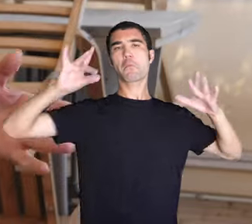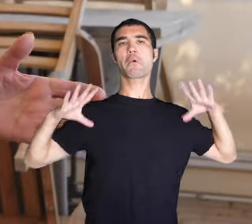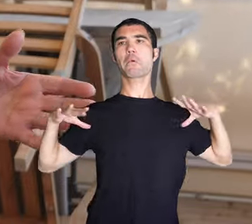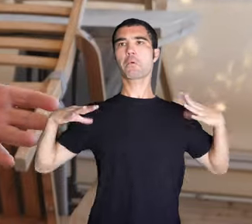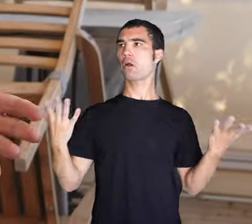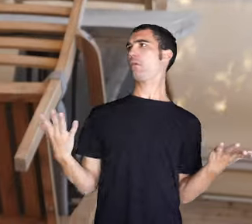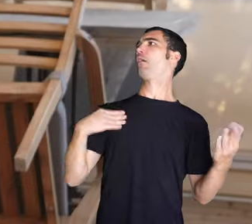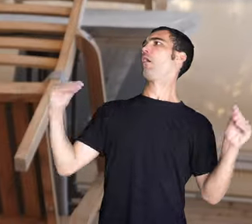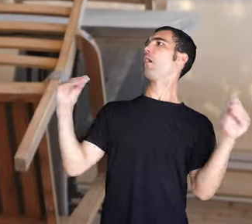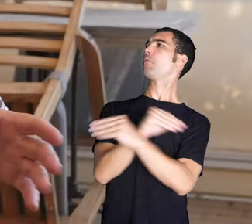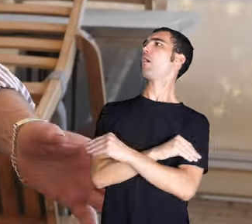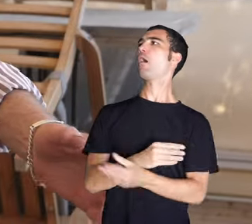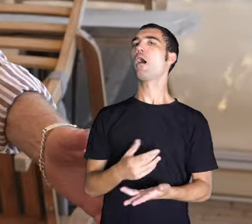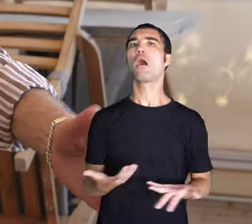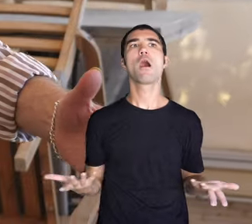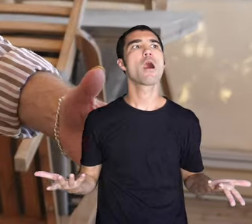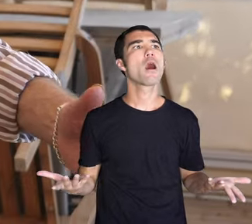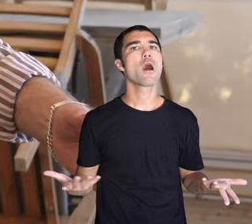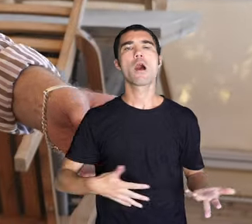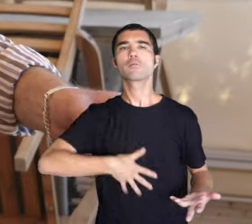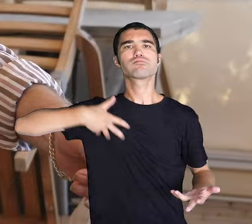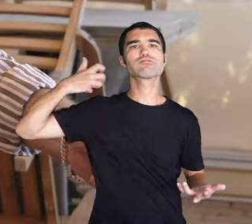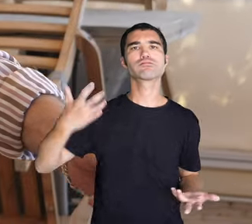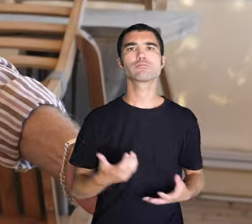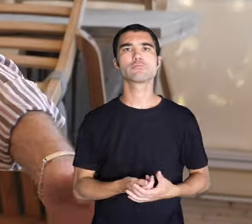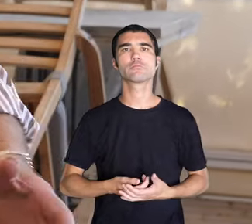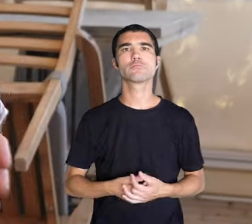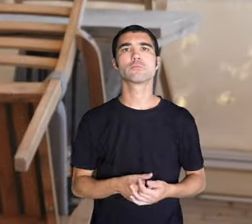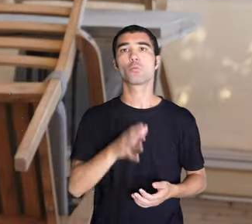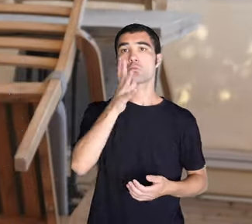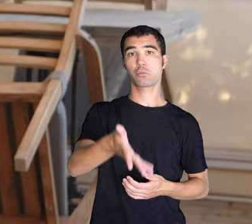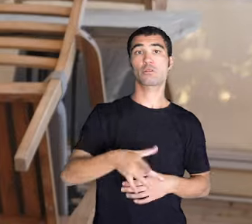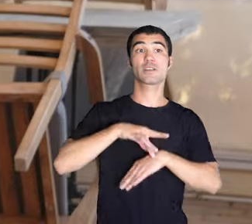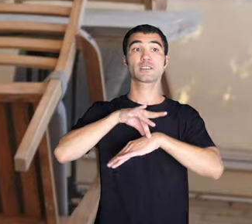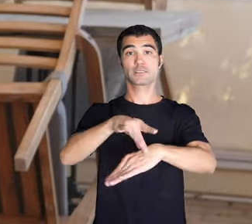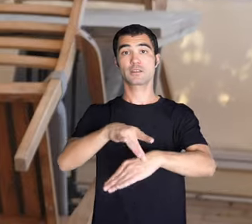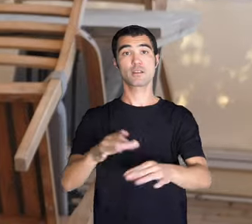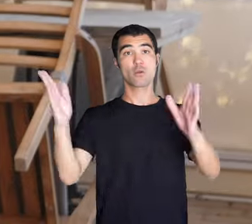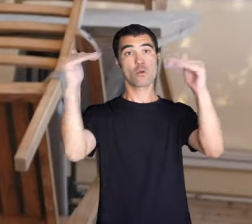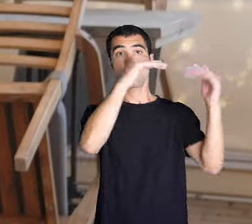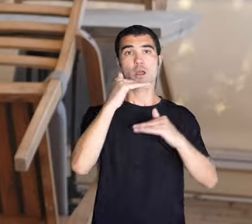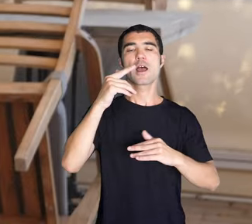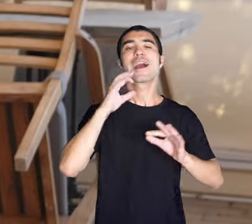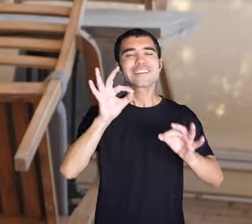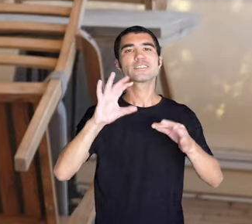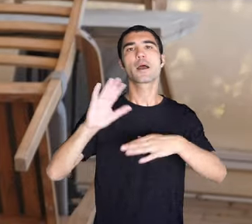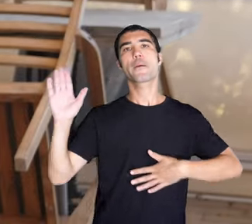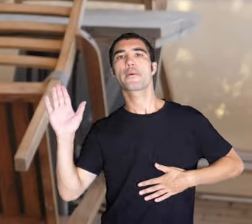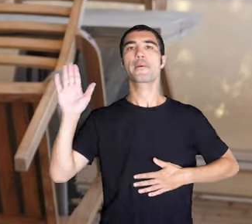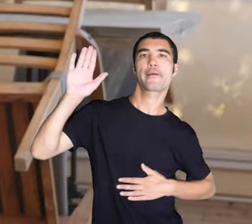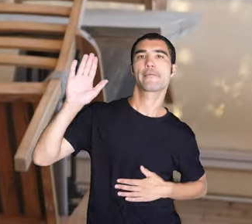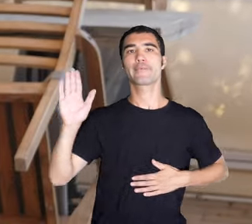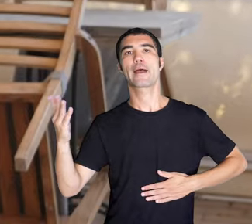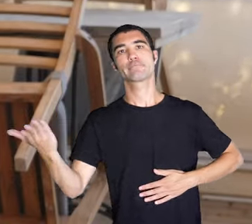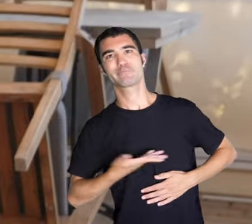com quedam, no? Diu, no, és que, si, et seguro que ja si se feia ningú ballant, si se feia mal,